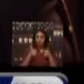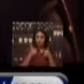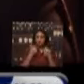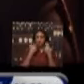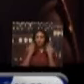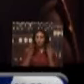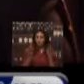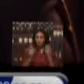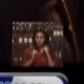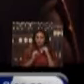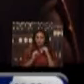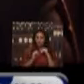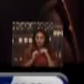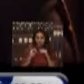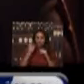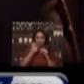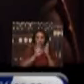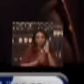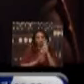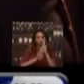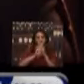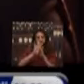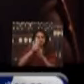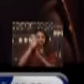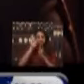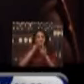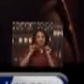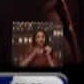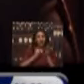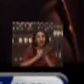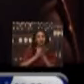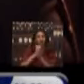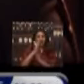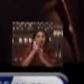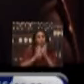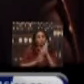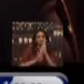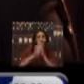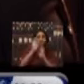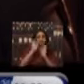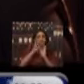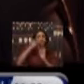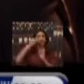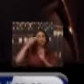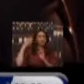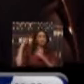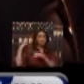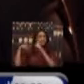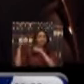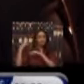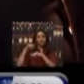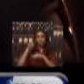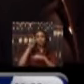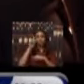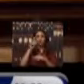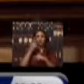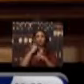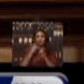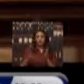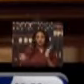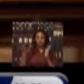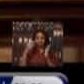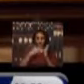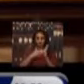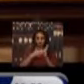للقيمه والقمه اللي كانت دايما في التاريخ موجوده فيها ان شاء الله. مدام